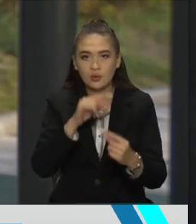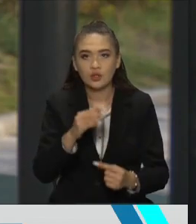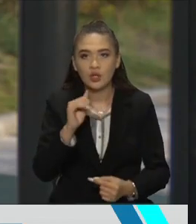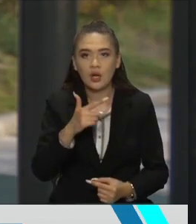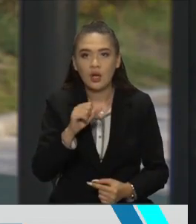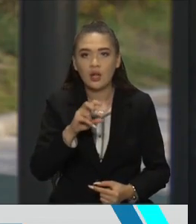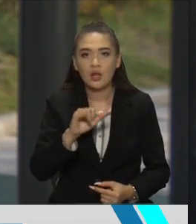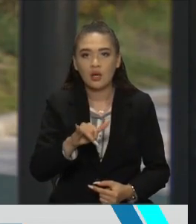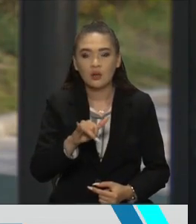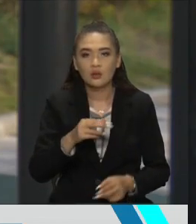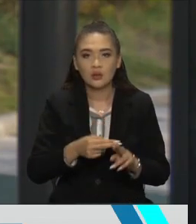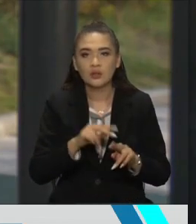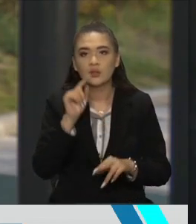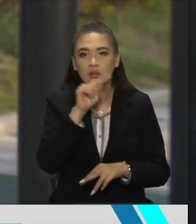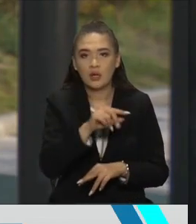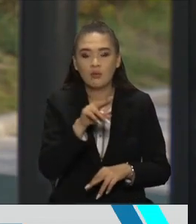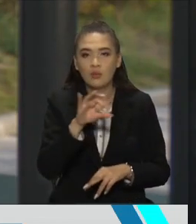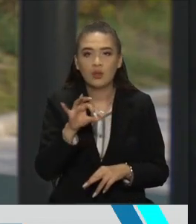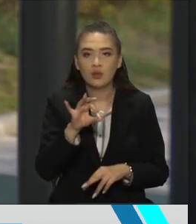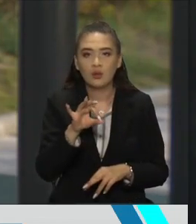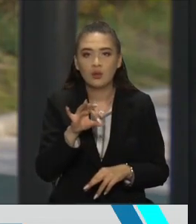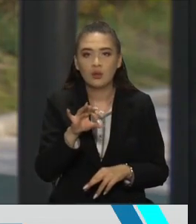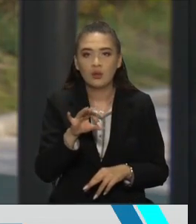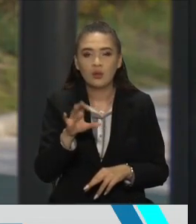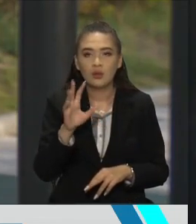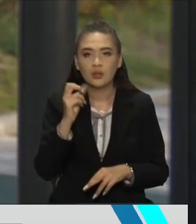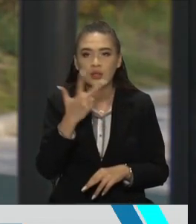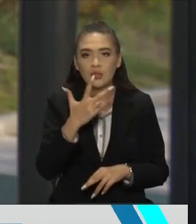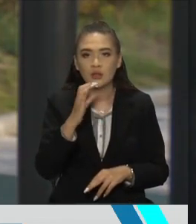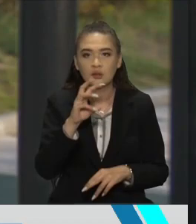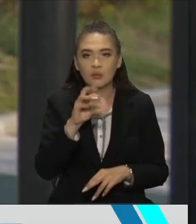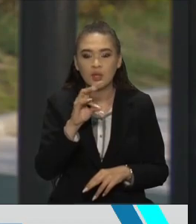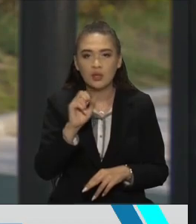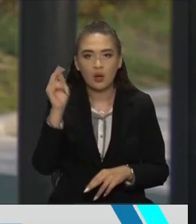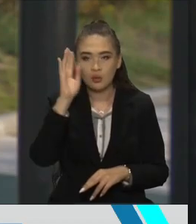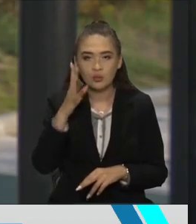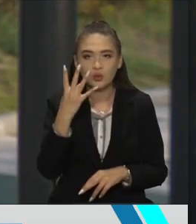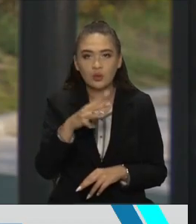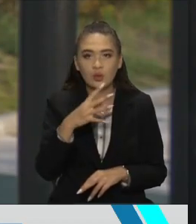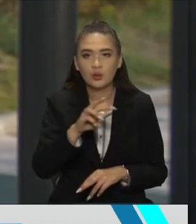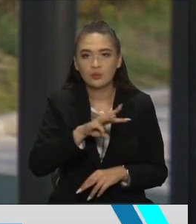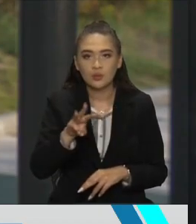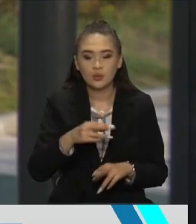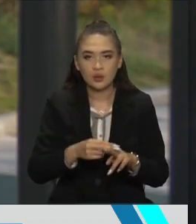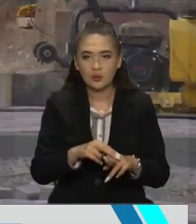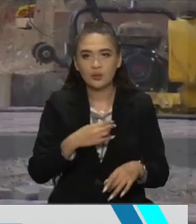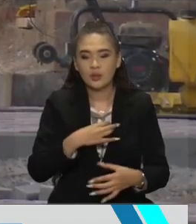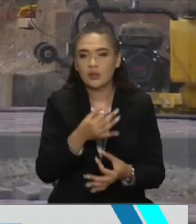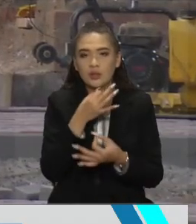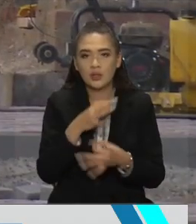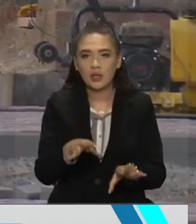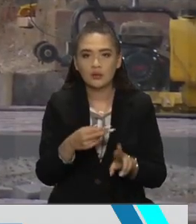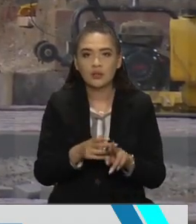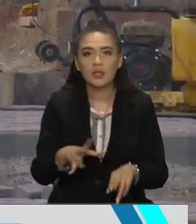там по 3 смены, сказали, будут учиться дети, по 40 человек в классе, что, конечно же, это нас не устраивает.